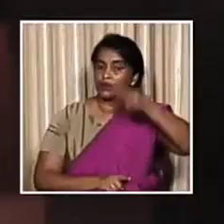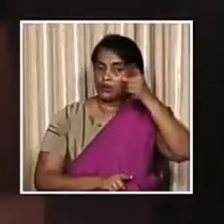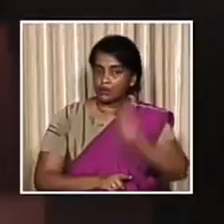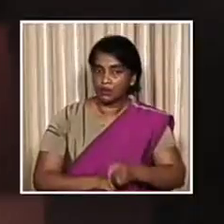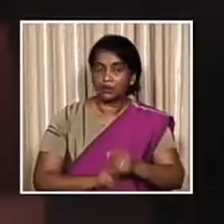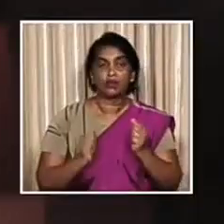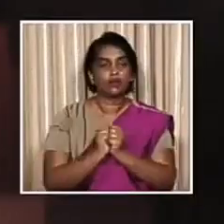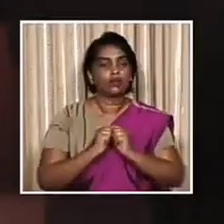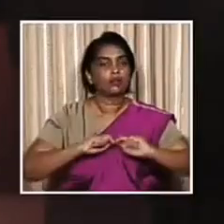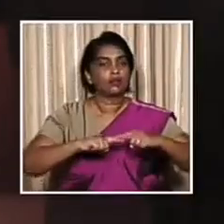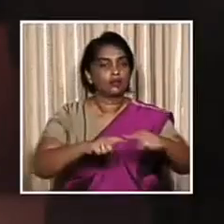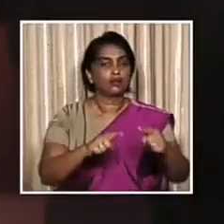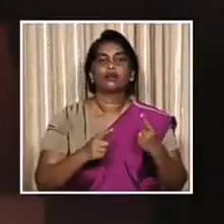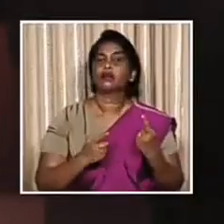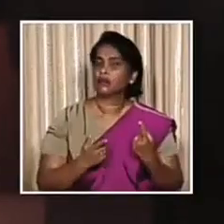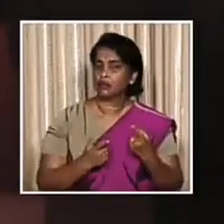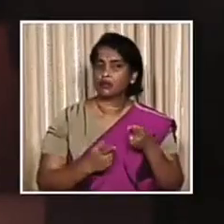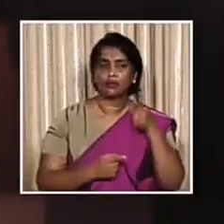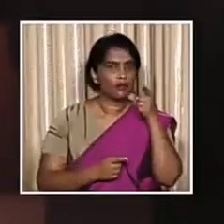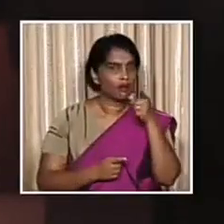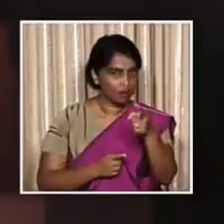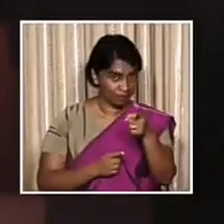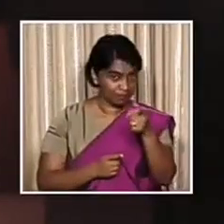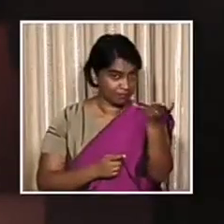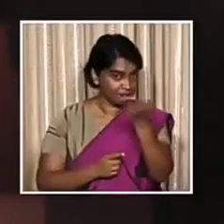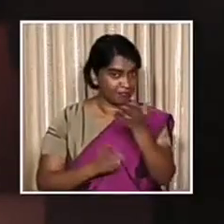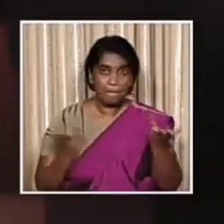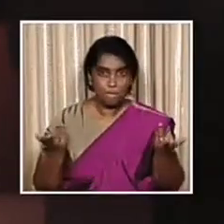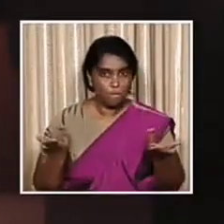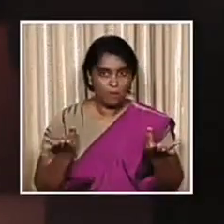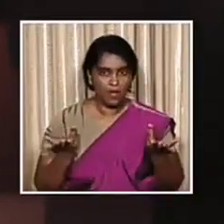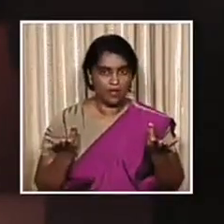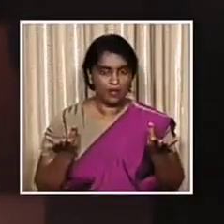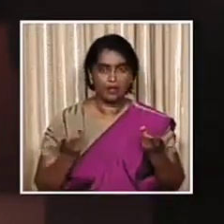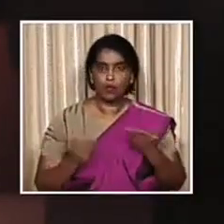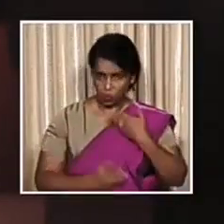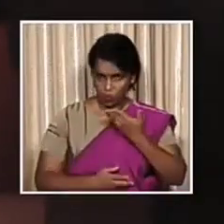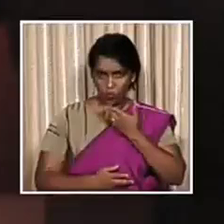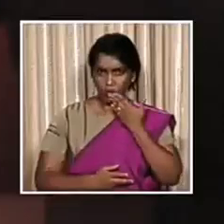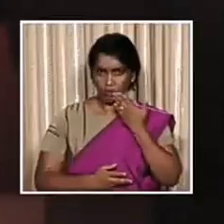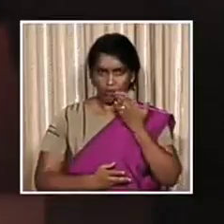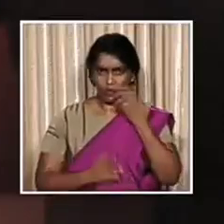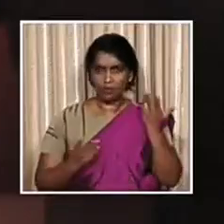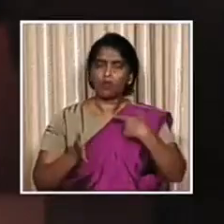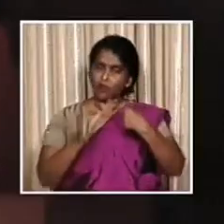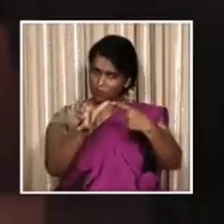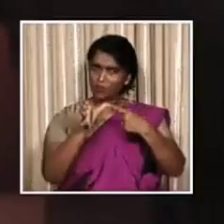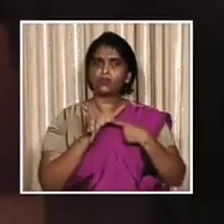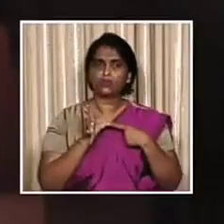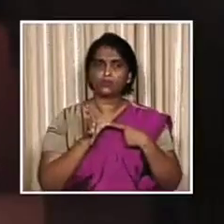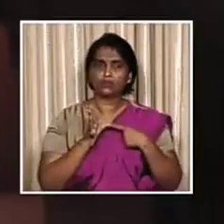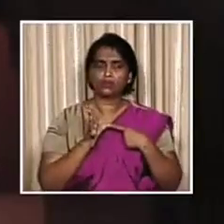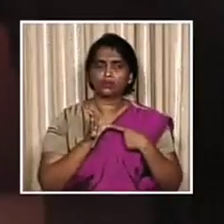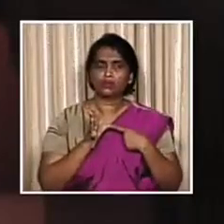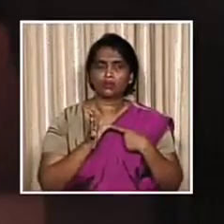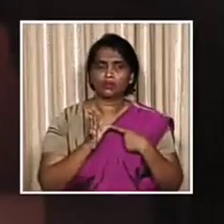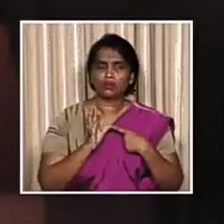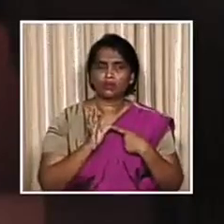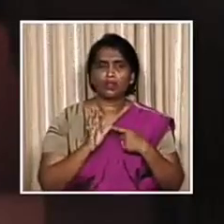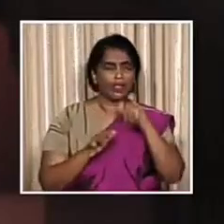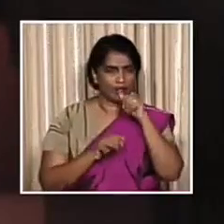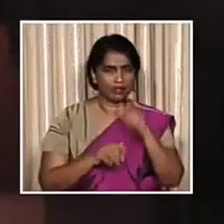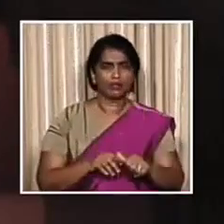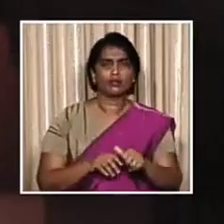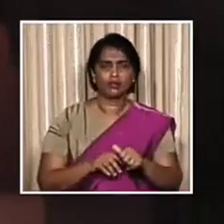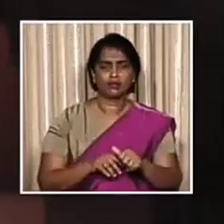அரசாங்க நிதி தொடர்பான தெரிவுக்குழுவின் தலைவர் பதவிக்கு கலாநிதி ஹர்ஷடி சில்வா அவர்களை நியமிக்குமாறு ஐக்கிய